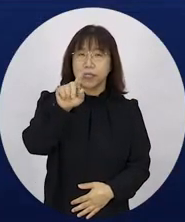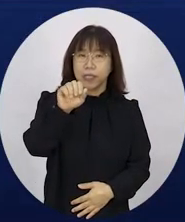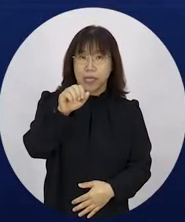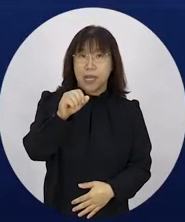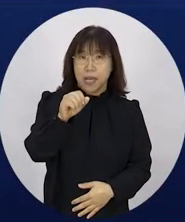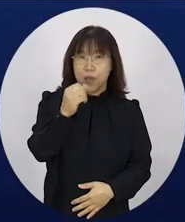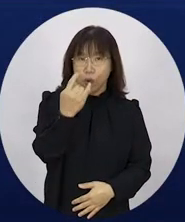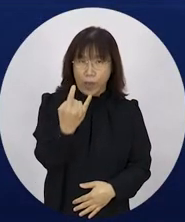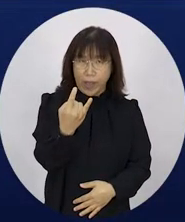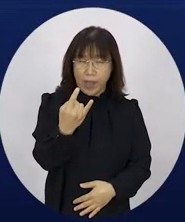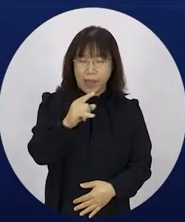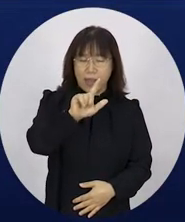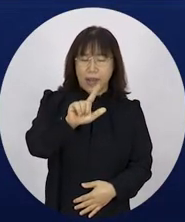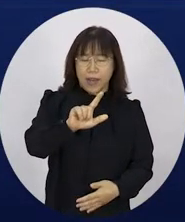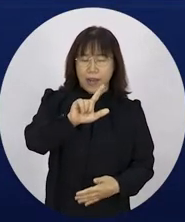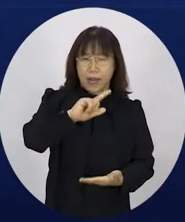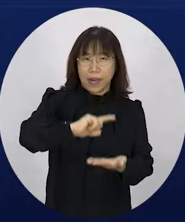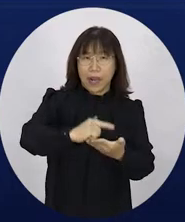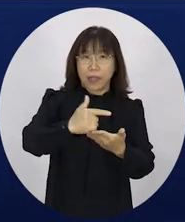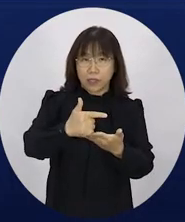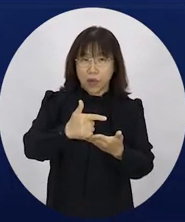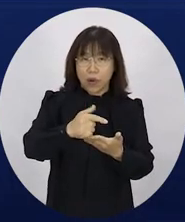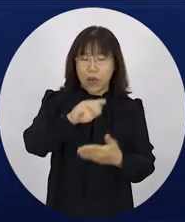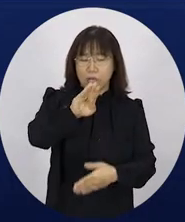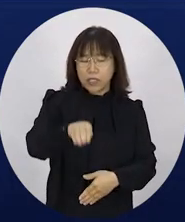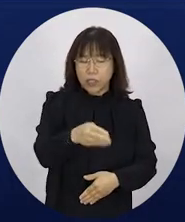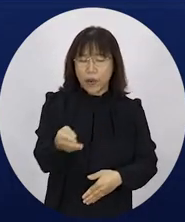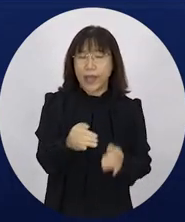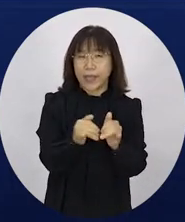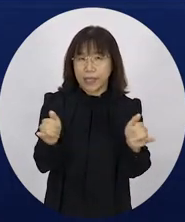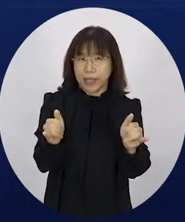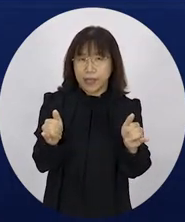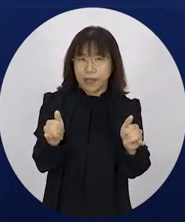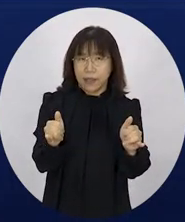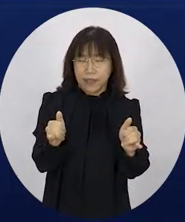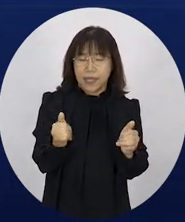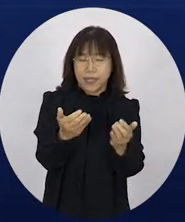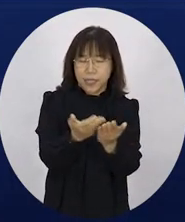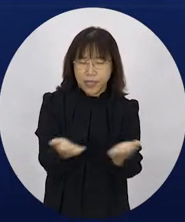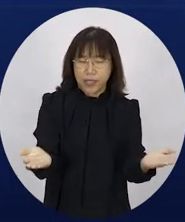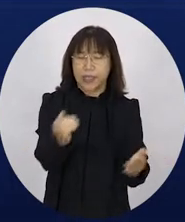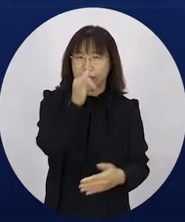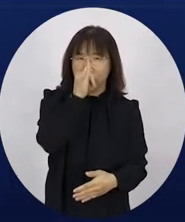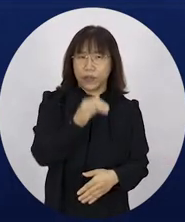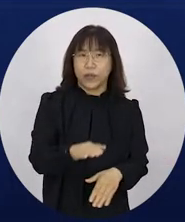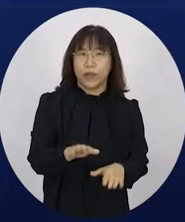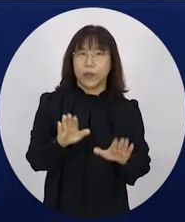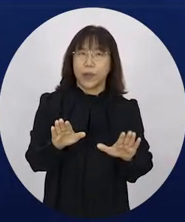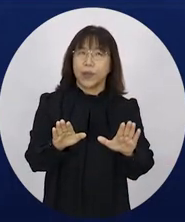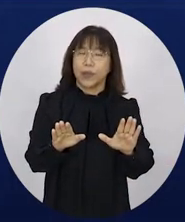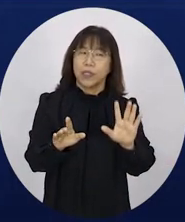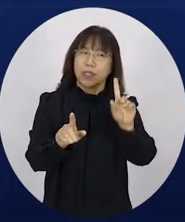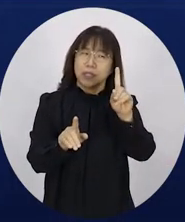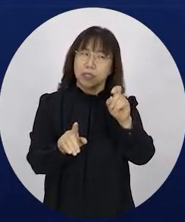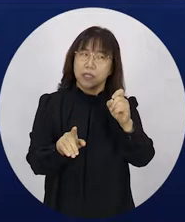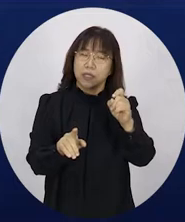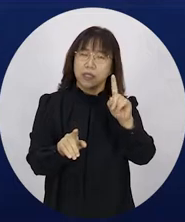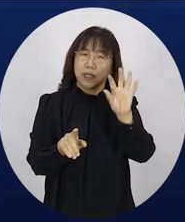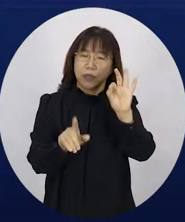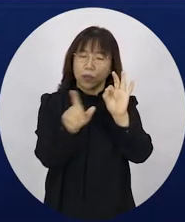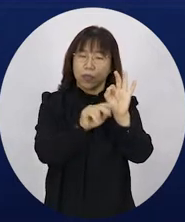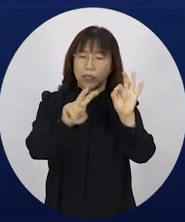제21회 강서 서인협회전이 지난 24일 개막식을 가졌습니다. 이번 전시는 오는